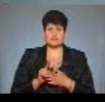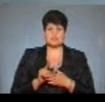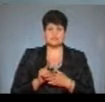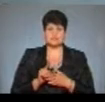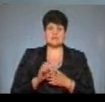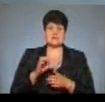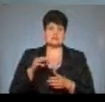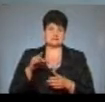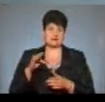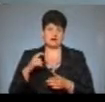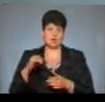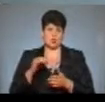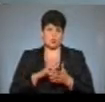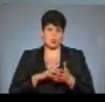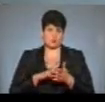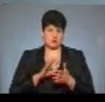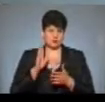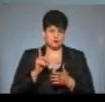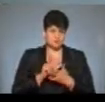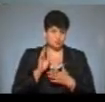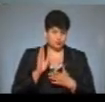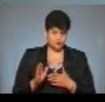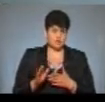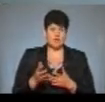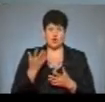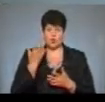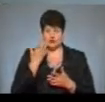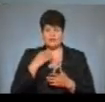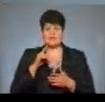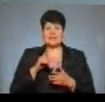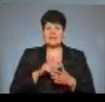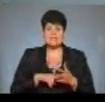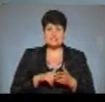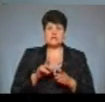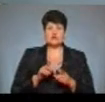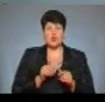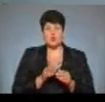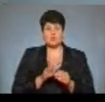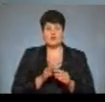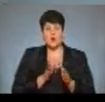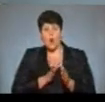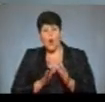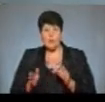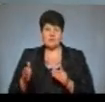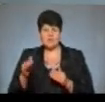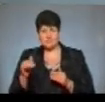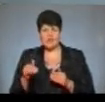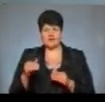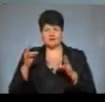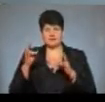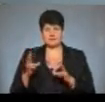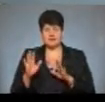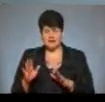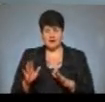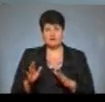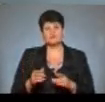Це насамперед, розумієте, коли аграрій надіється, що обійде стихія його, то, звичайно, обійшла,